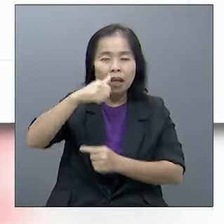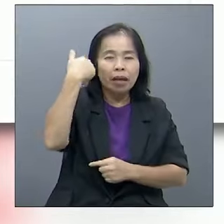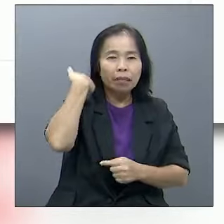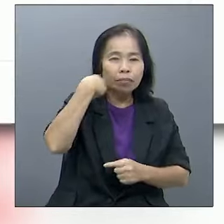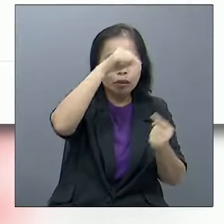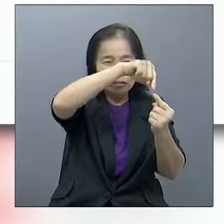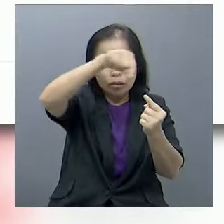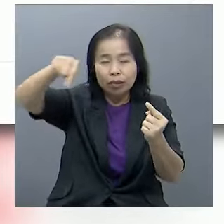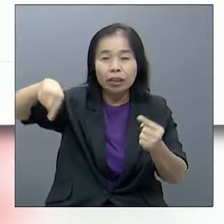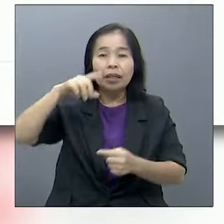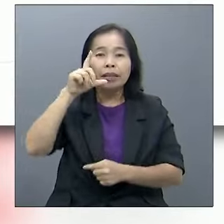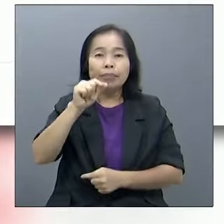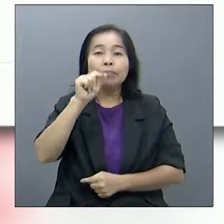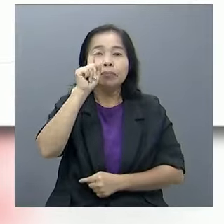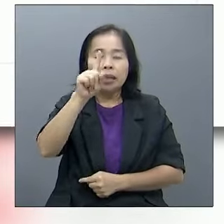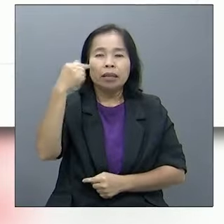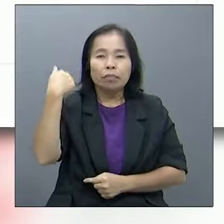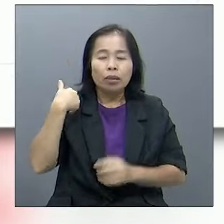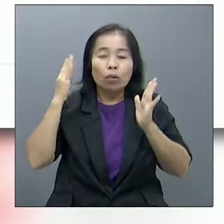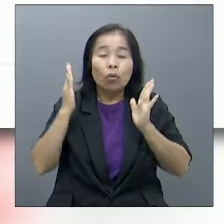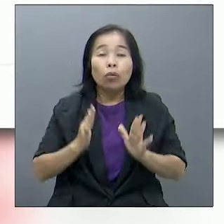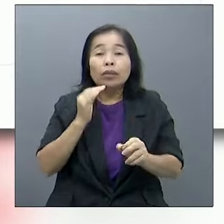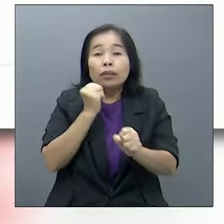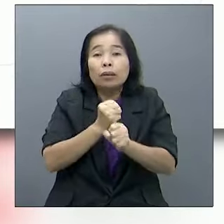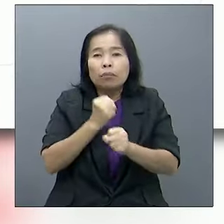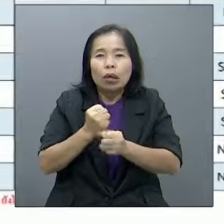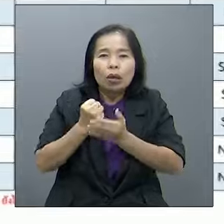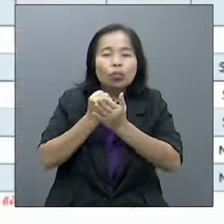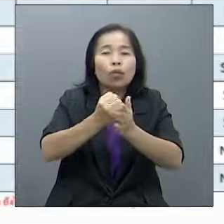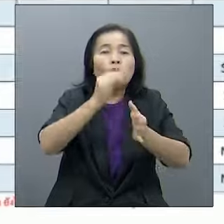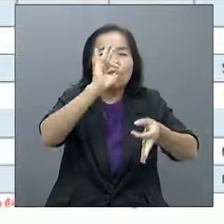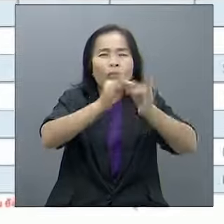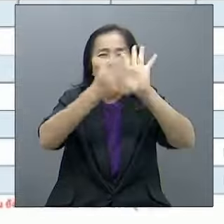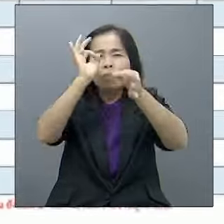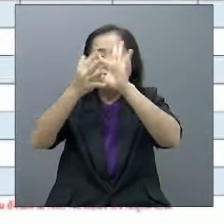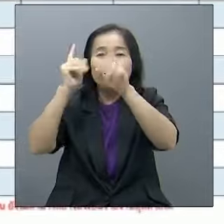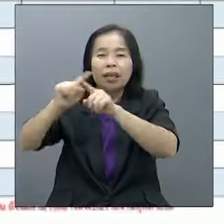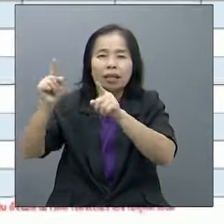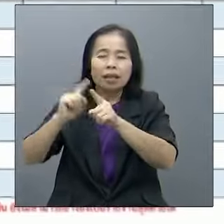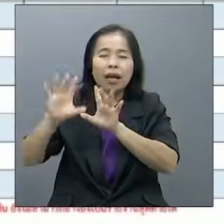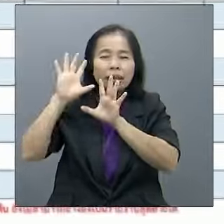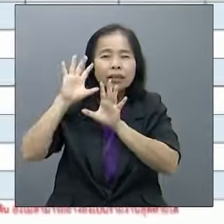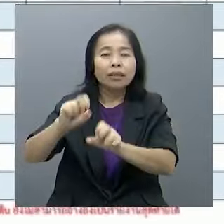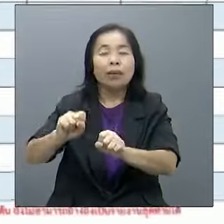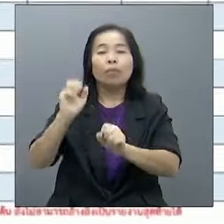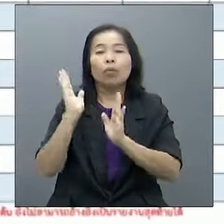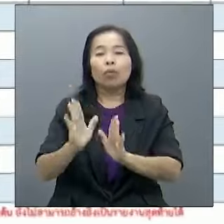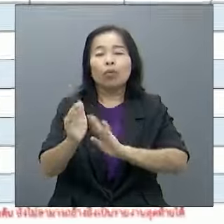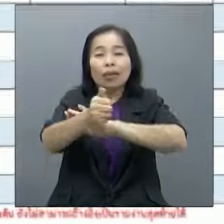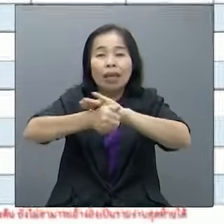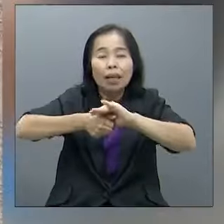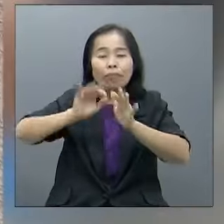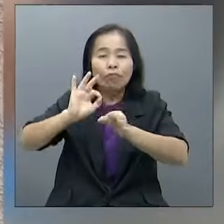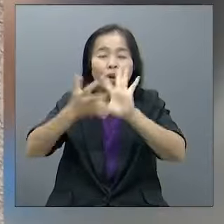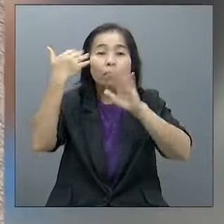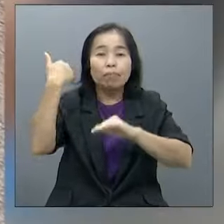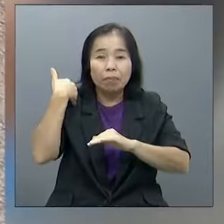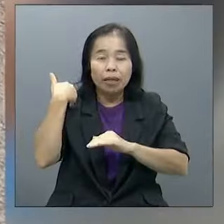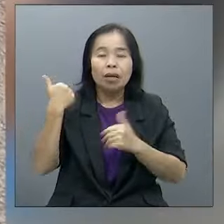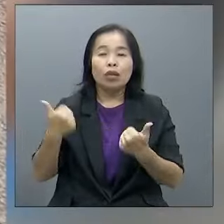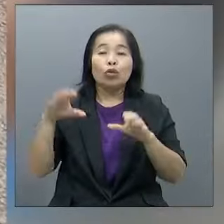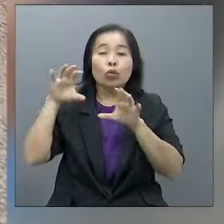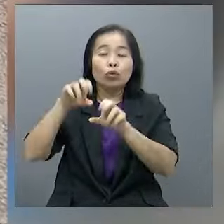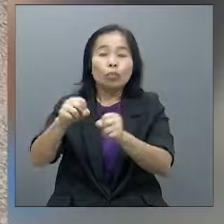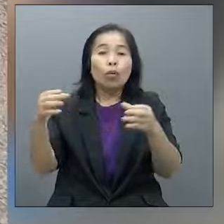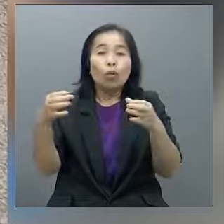หน้าที่ยังคงเร่งดับไฟป่าและบังคับใช้กฎหมายกับผู้ลักลอบเผาล่าสุดมีการจับกุมกลุ่มวัยรุ่น